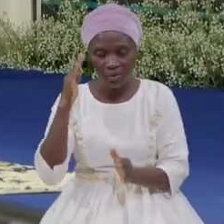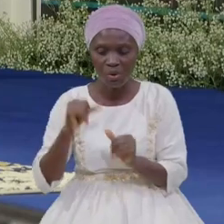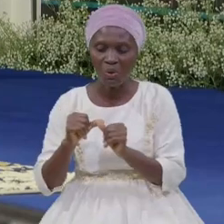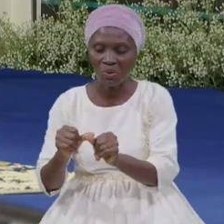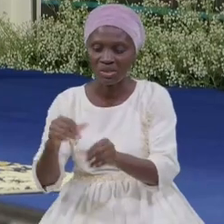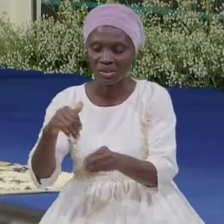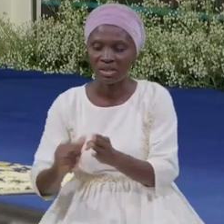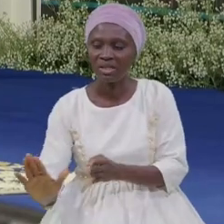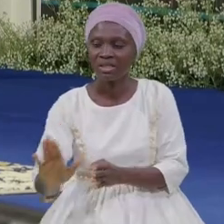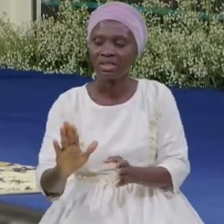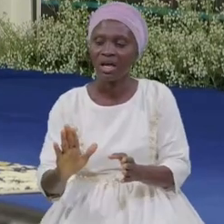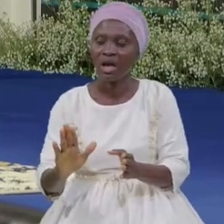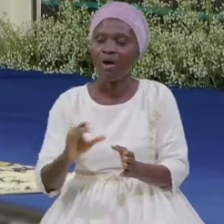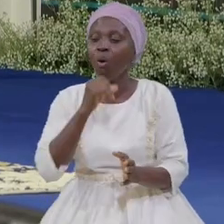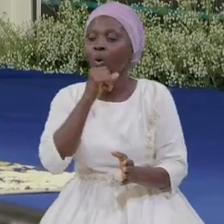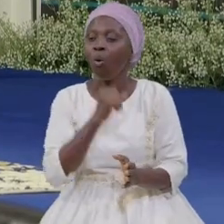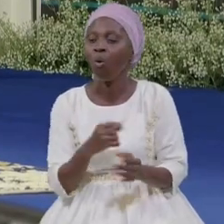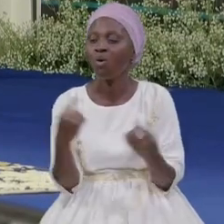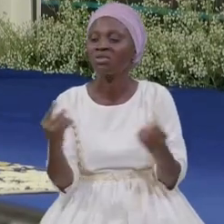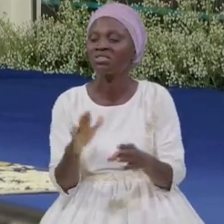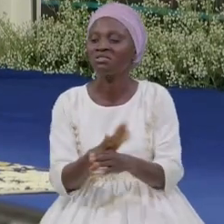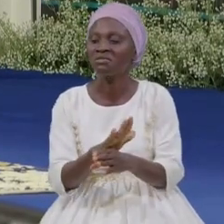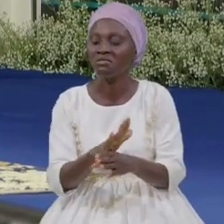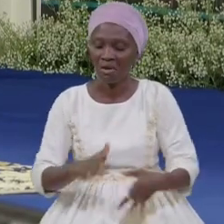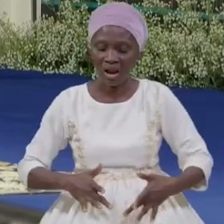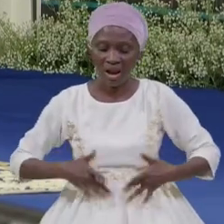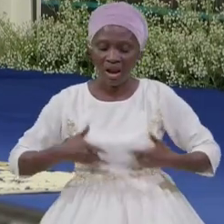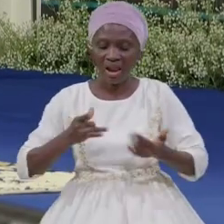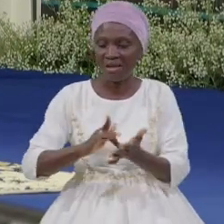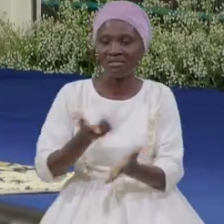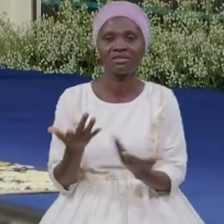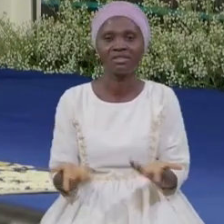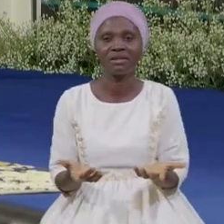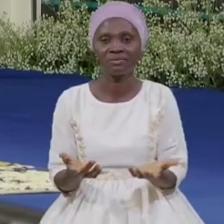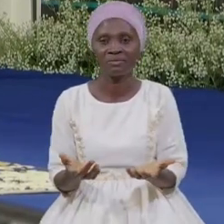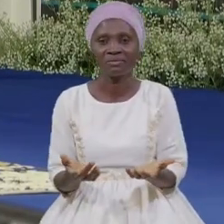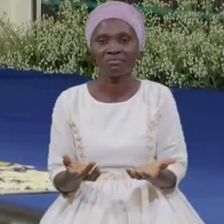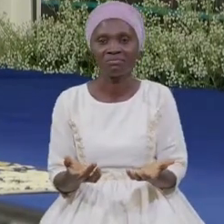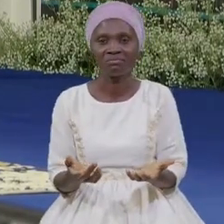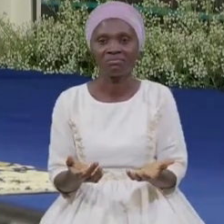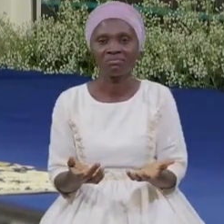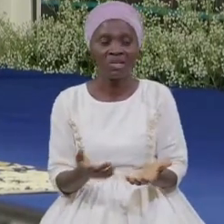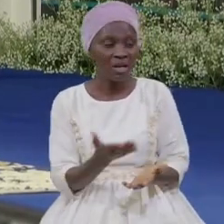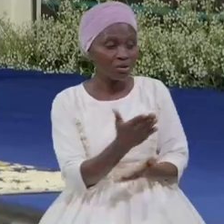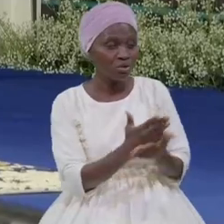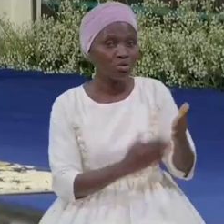Dans l'ancienne vie, qui n'a pas le salut de l'Ancien Testament.